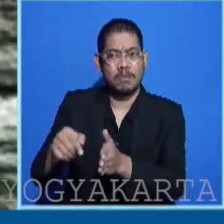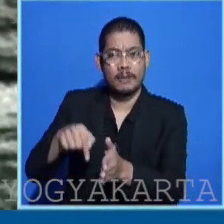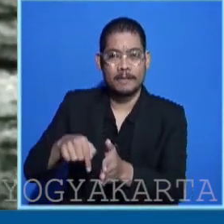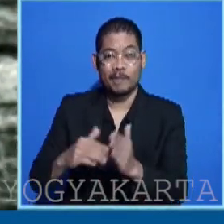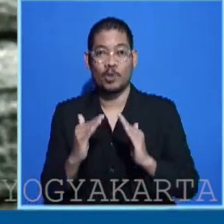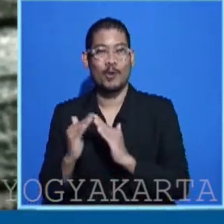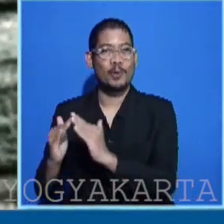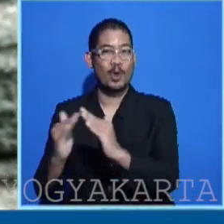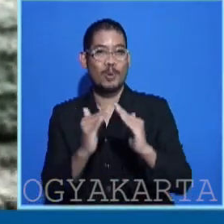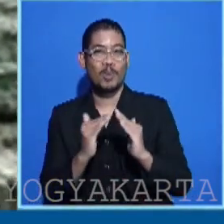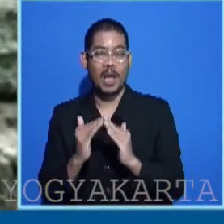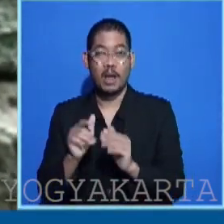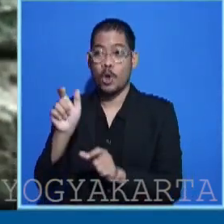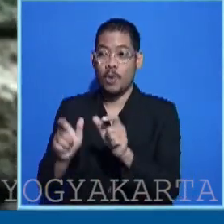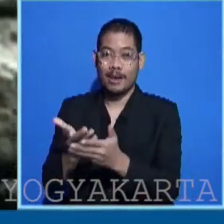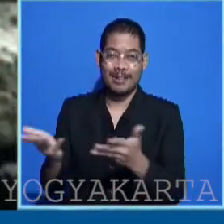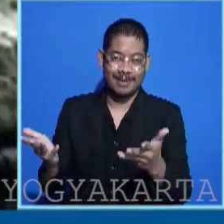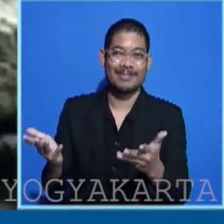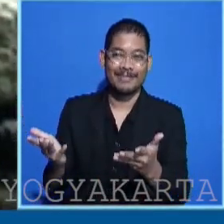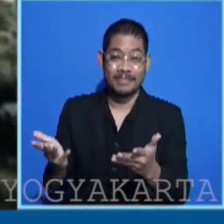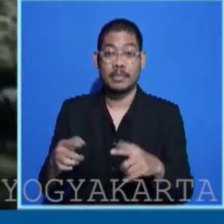Sendang Pangkah ukurannya